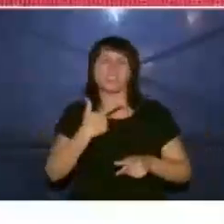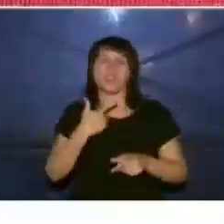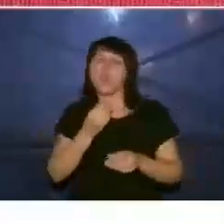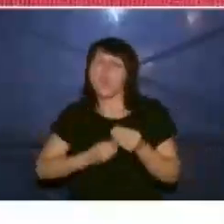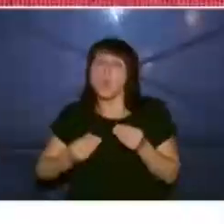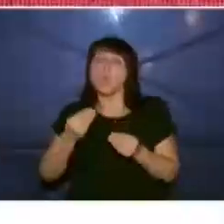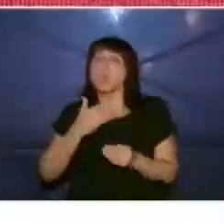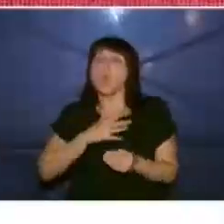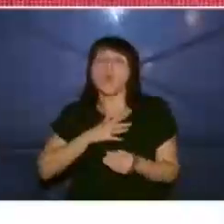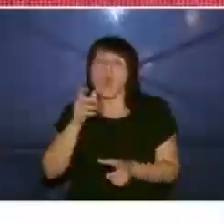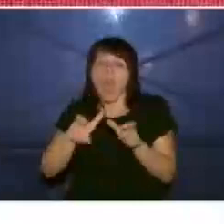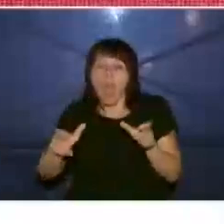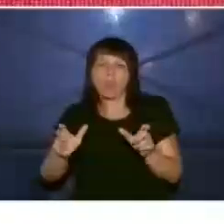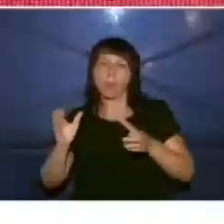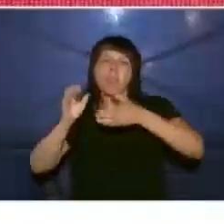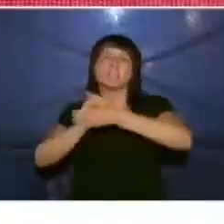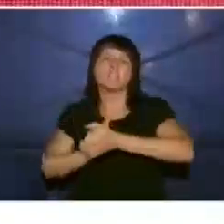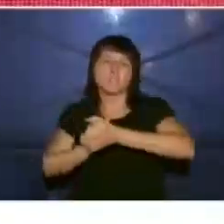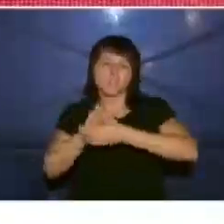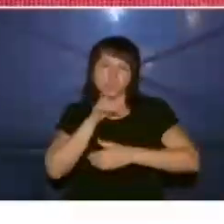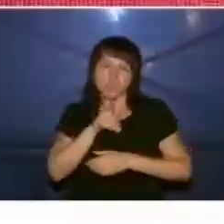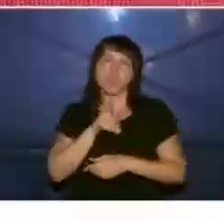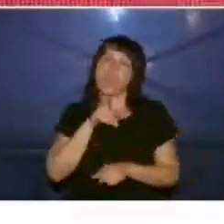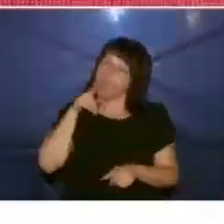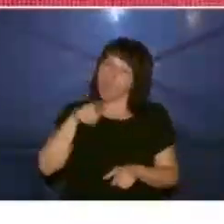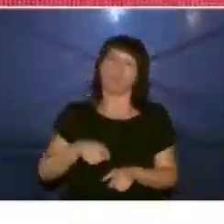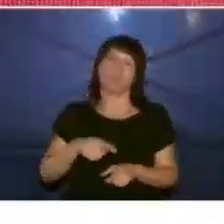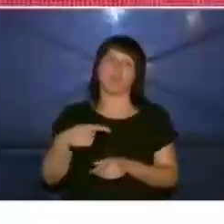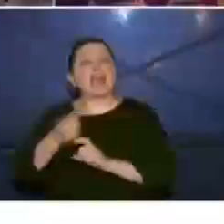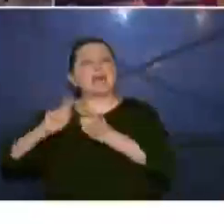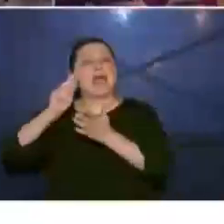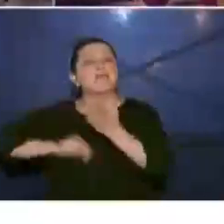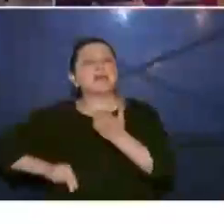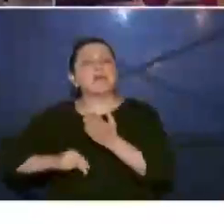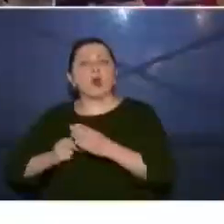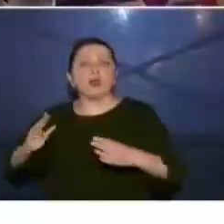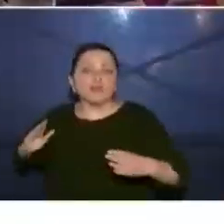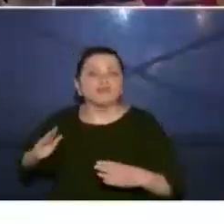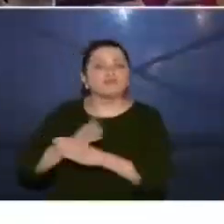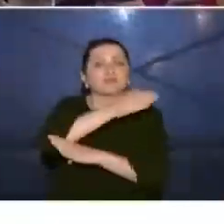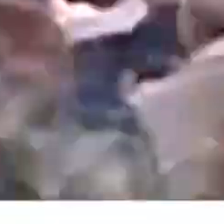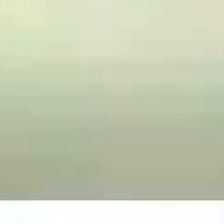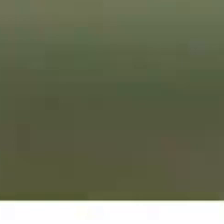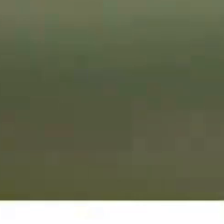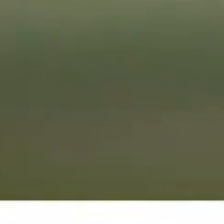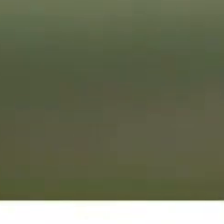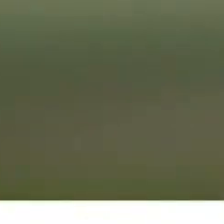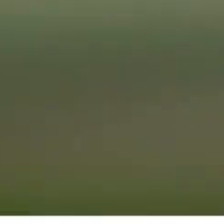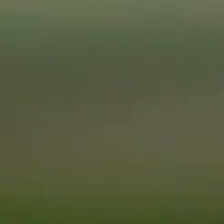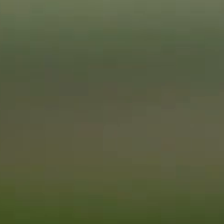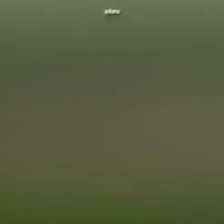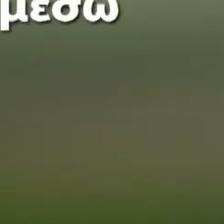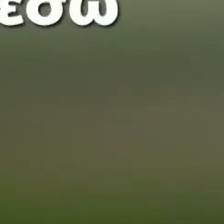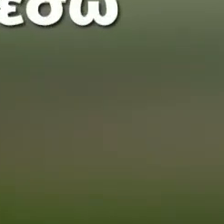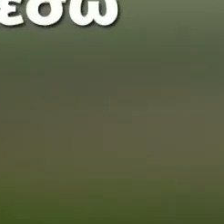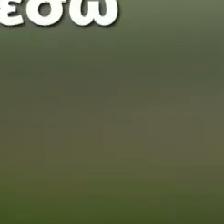προκάλεσε οργισμένη αντίδραση της Νέας Δημοκρατίας για έναν υβριστικό τίτλο εναντίον του Πρωθυπουργού, γραμμένο με κυριολικούς χαρακτήρες. Πρόκειται πια για